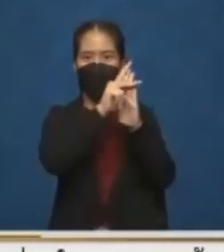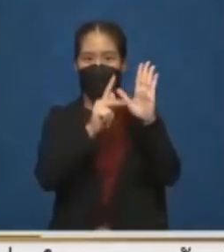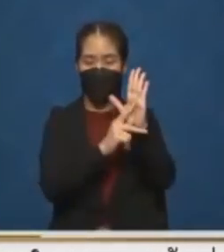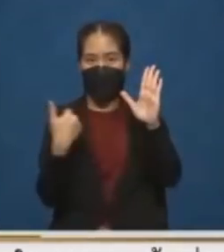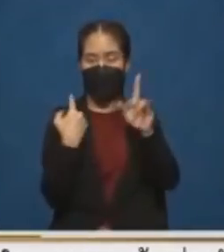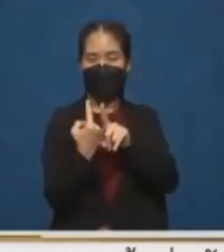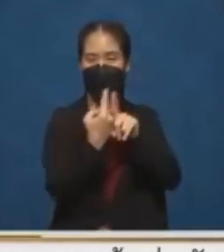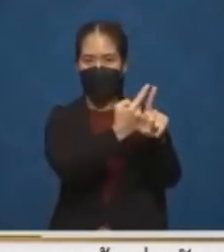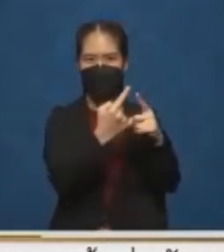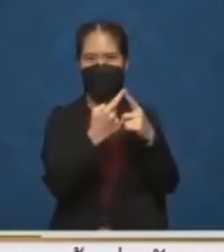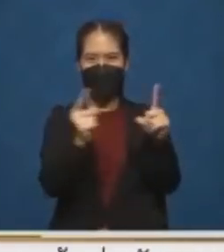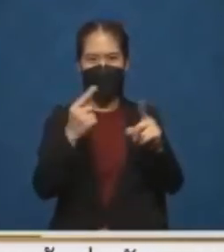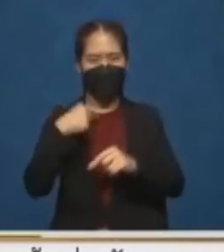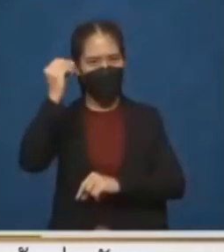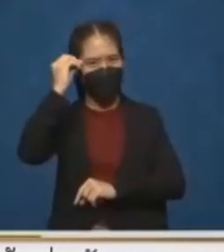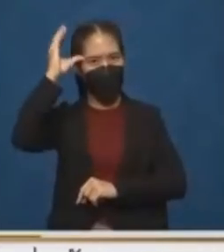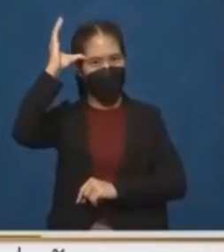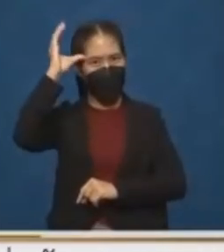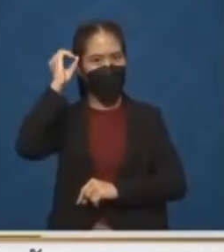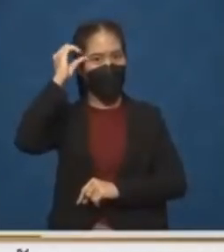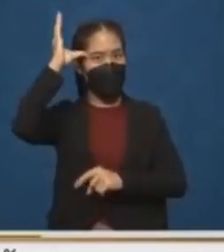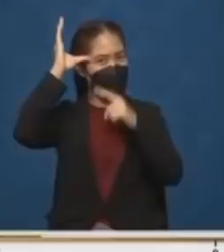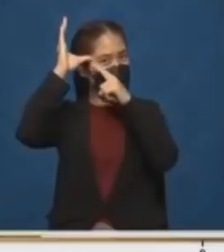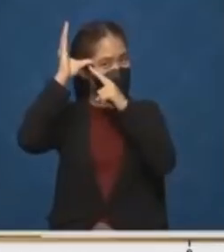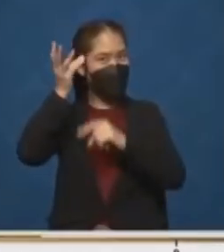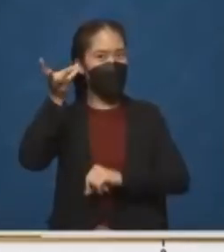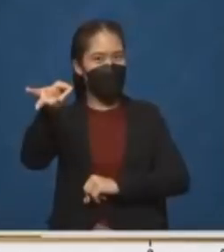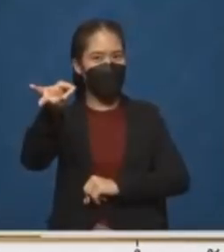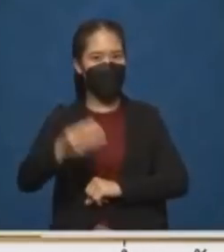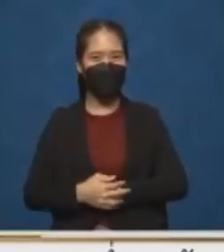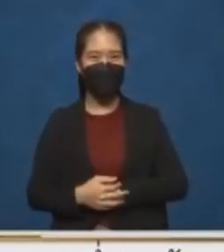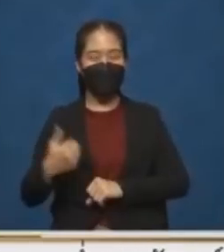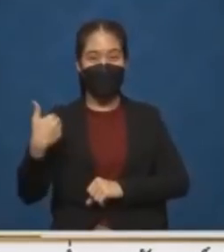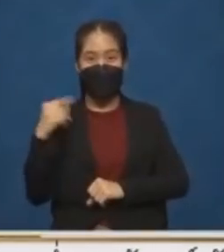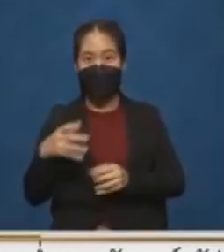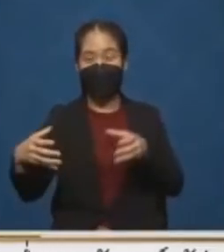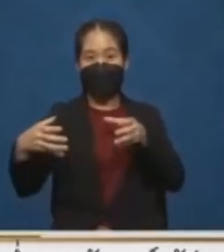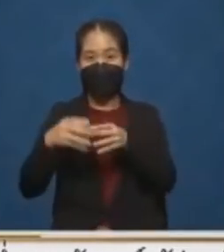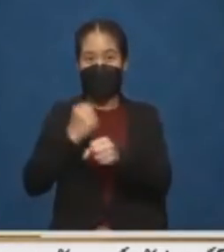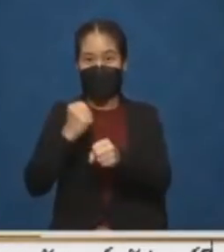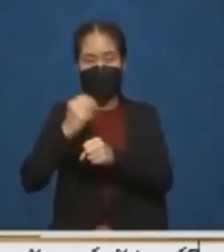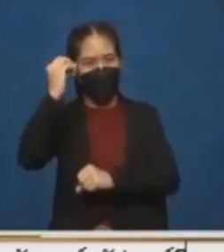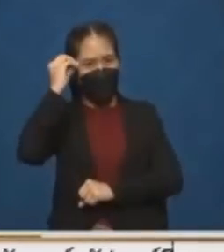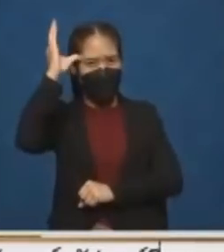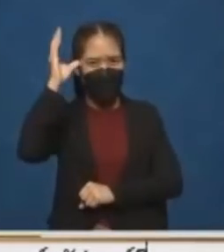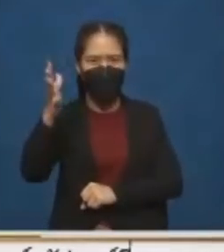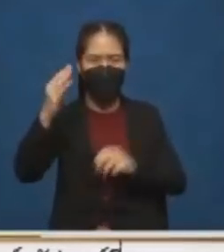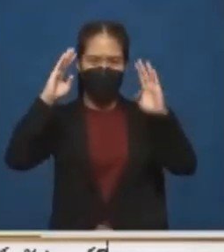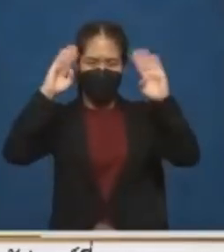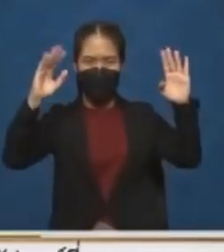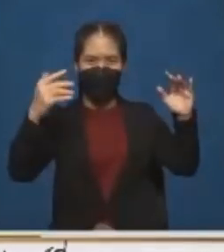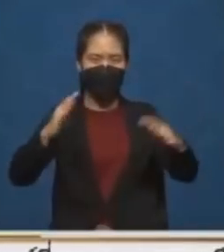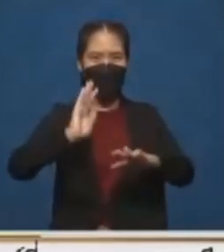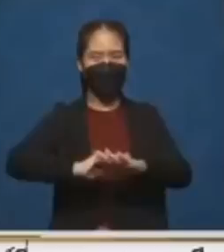บับแต่ด้วยสติปัญาอันน้อยนิของท่านและด้ความที่ทีมงานของท่ขาดความลูกความสามารถ ผม